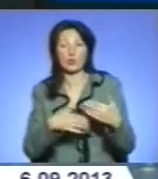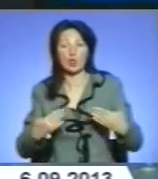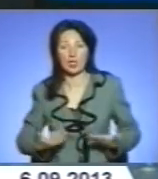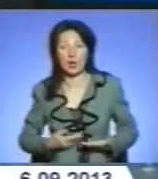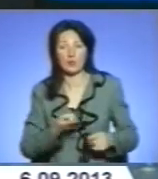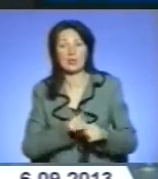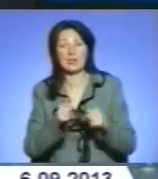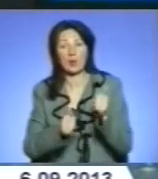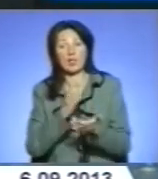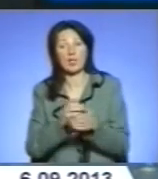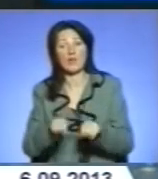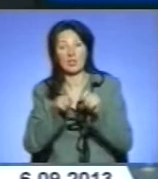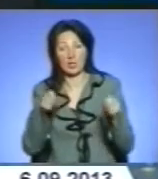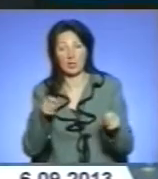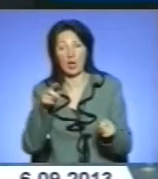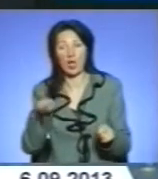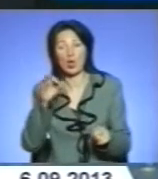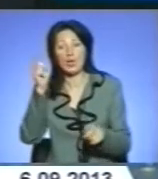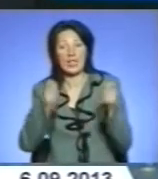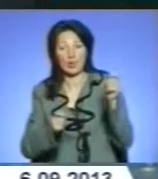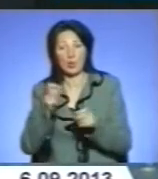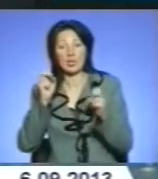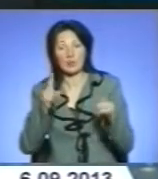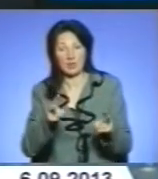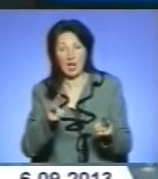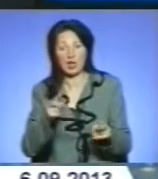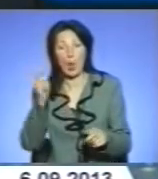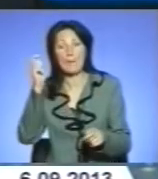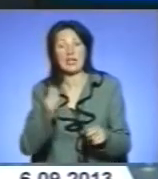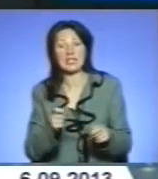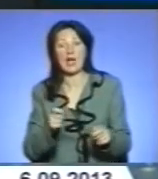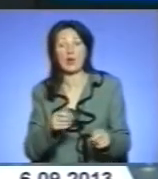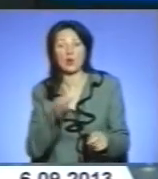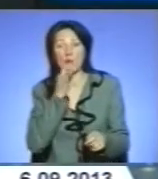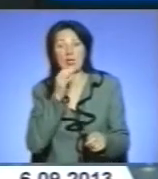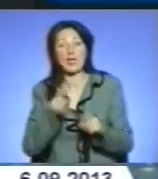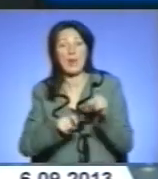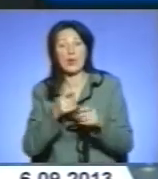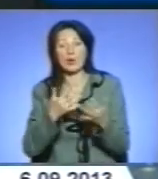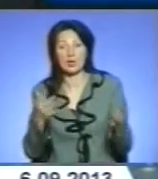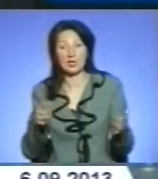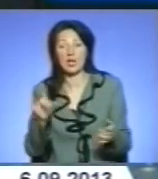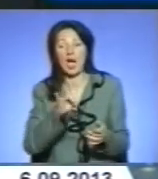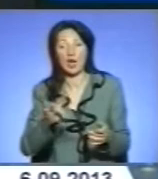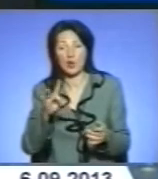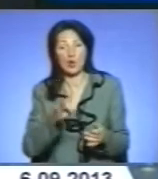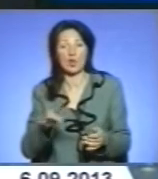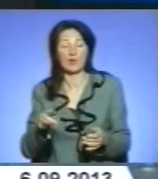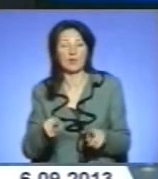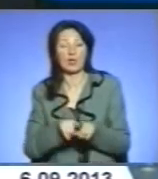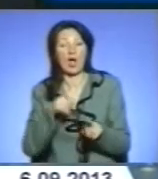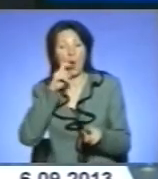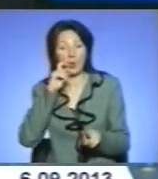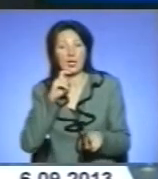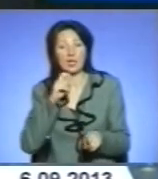то традиційно до Тернополя спеціально на Озеряну приїжджають фанати бігу з різних районів нашої області, регіонів України. Дистанція,